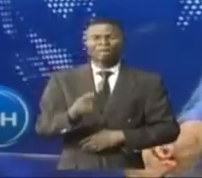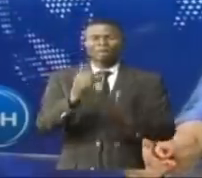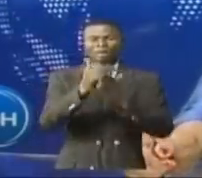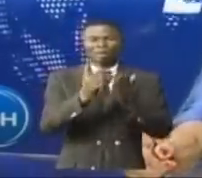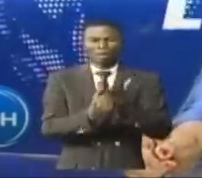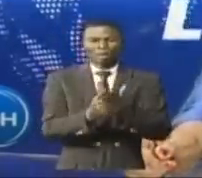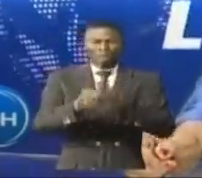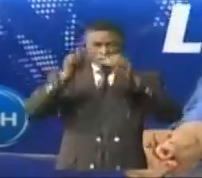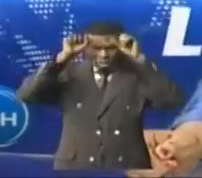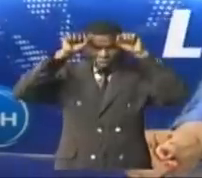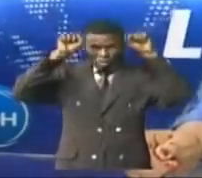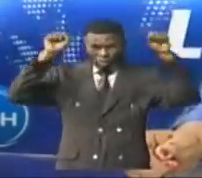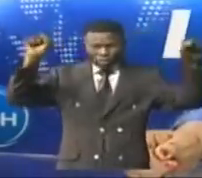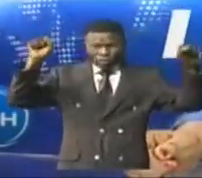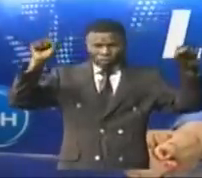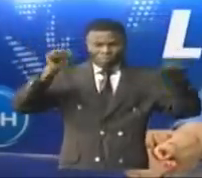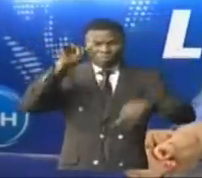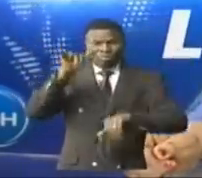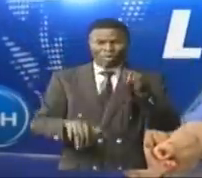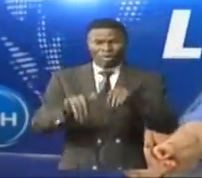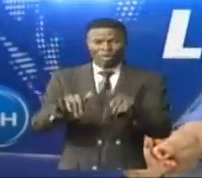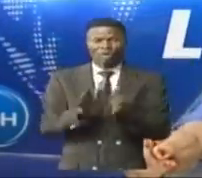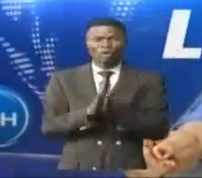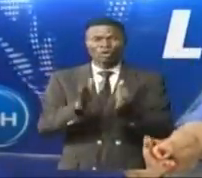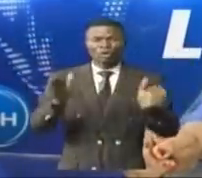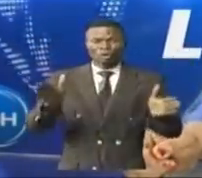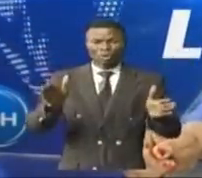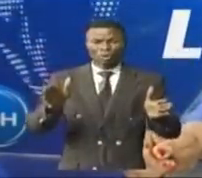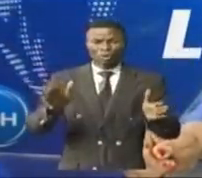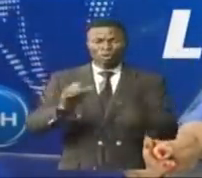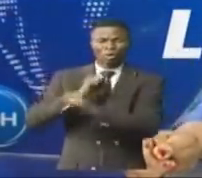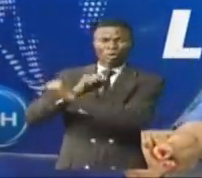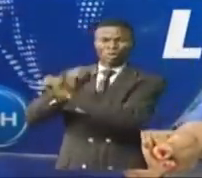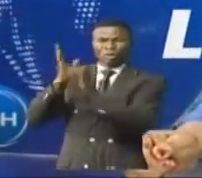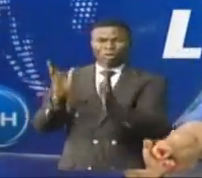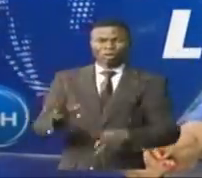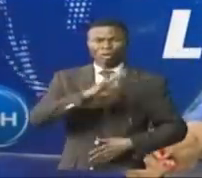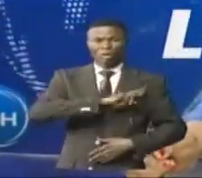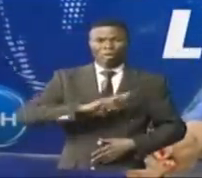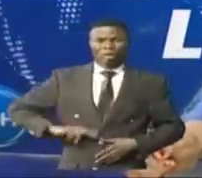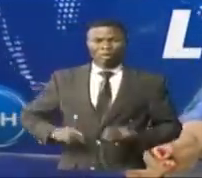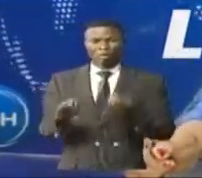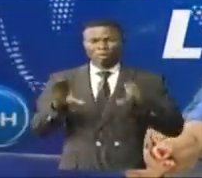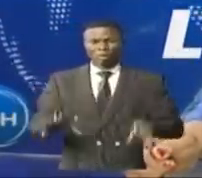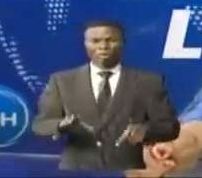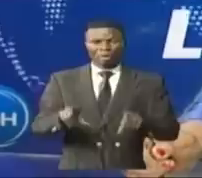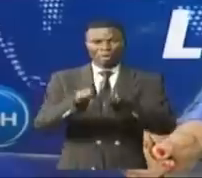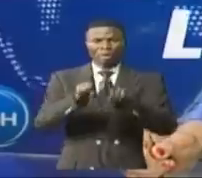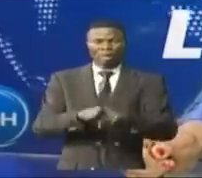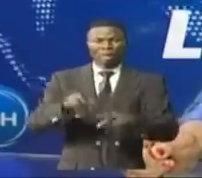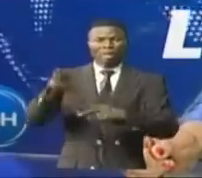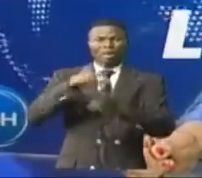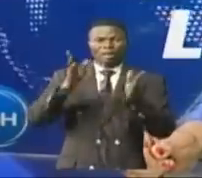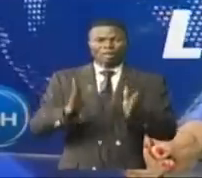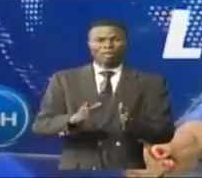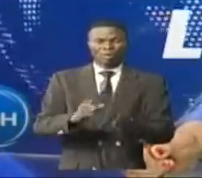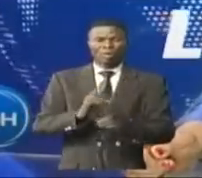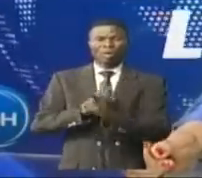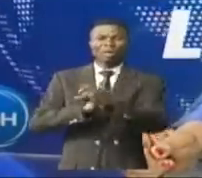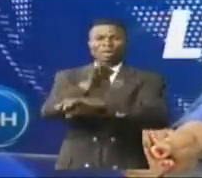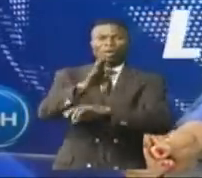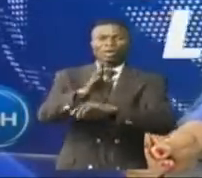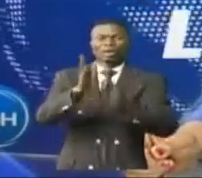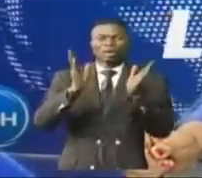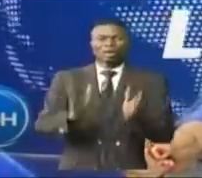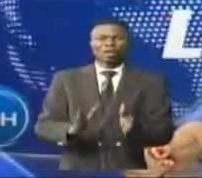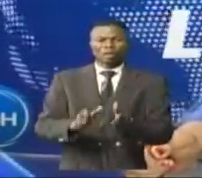les présidents et secrétaires généraux des syndicats de la RDC, les permanents et délégués syndicaux de